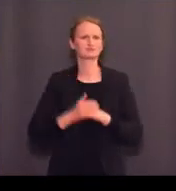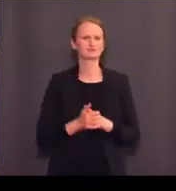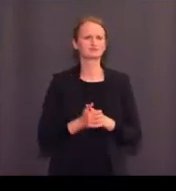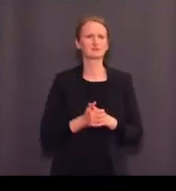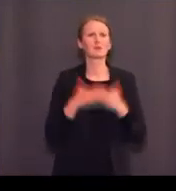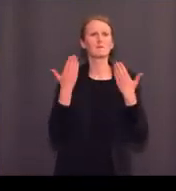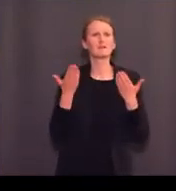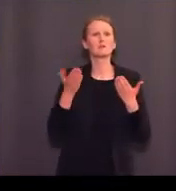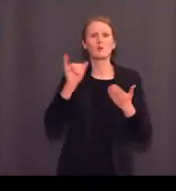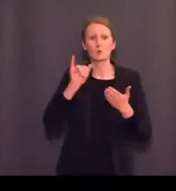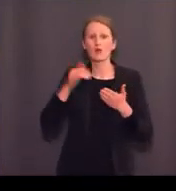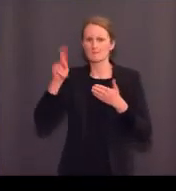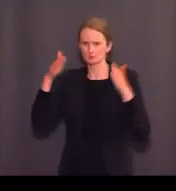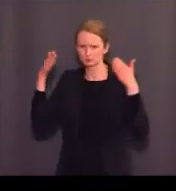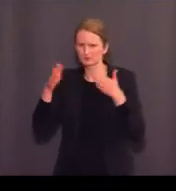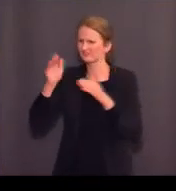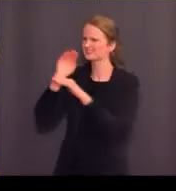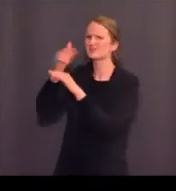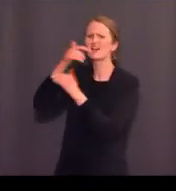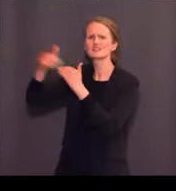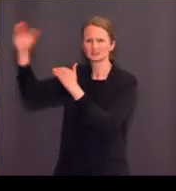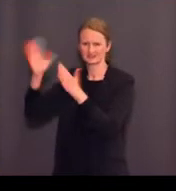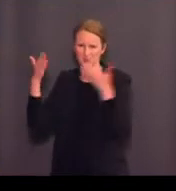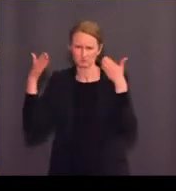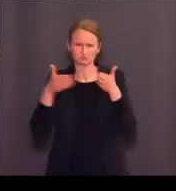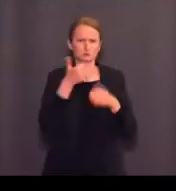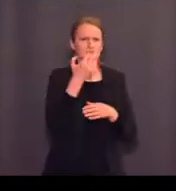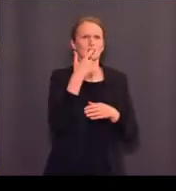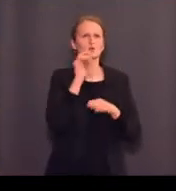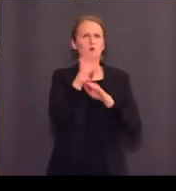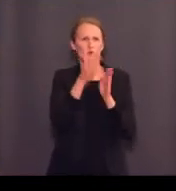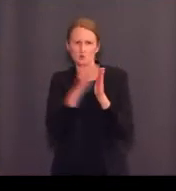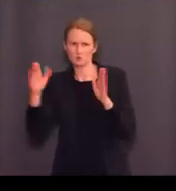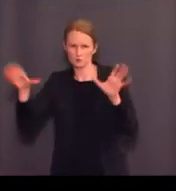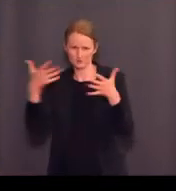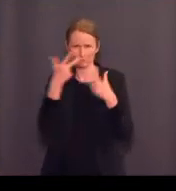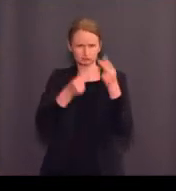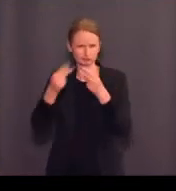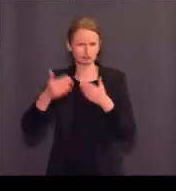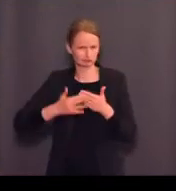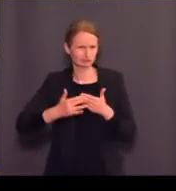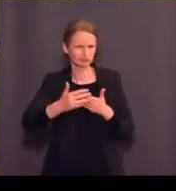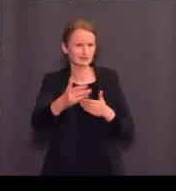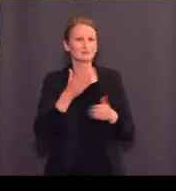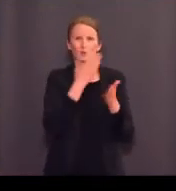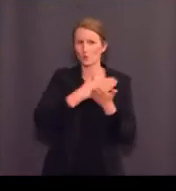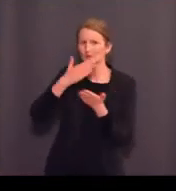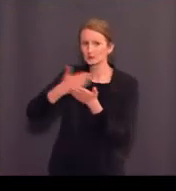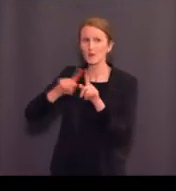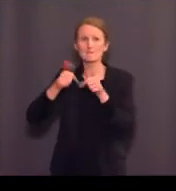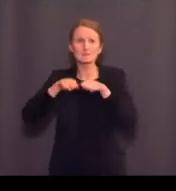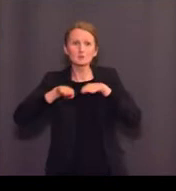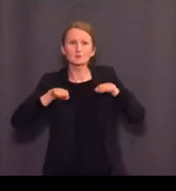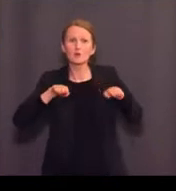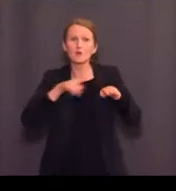Parallèlement, nous nous attelons à préparer la phase de vaccination suivante, prévue pour le mois d'avril, à